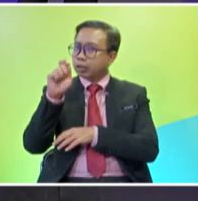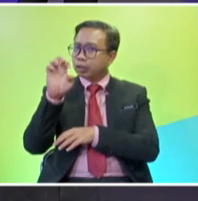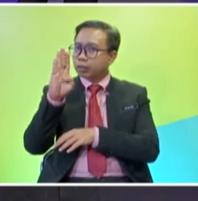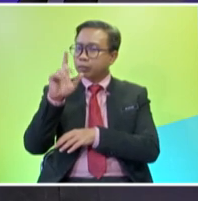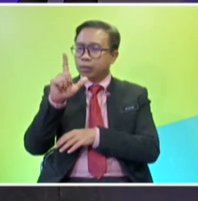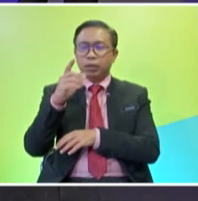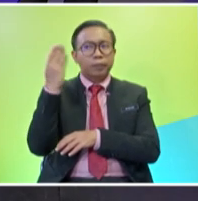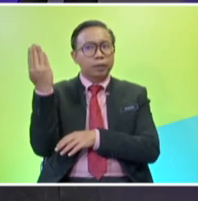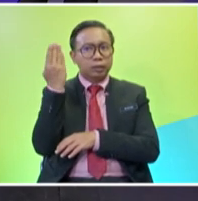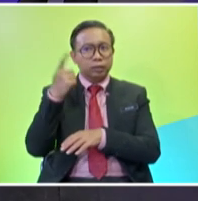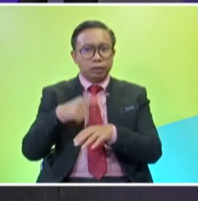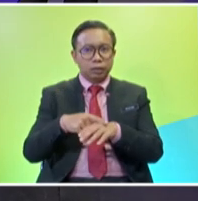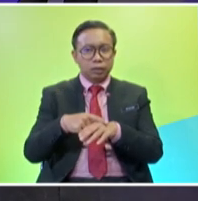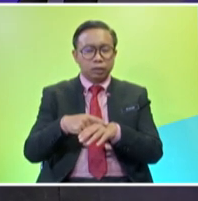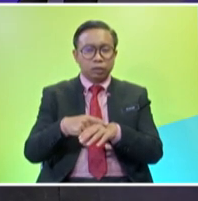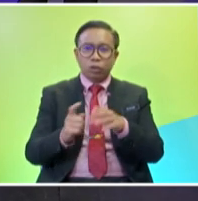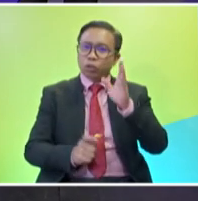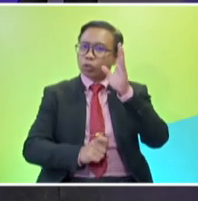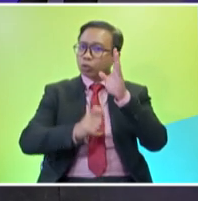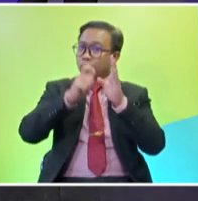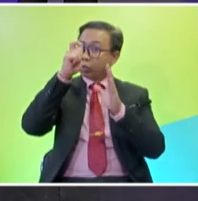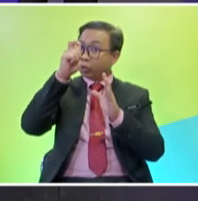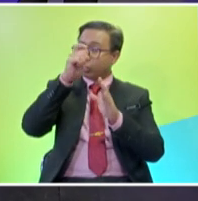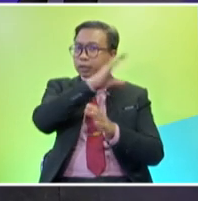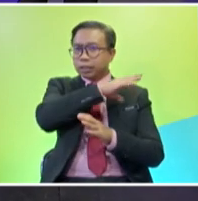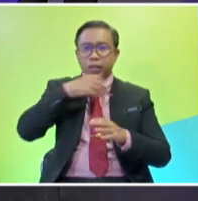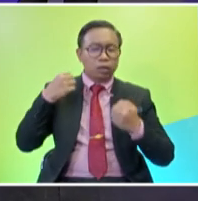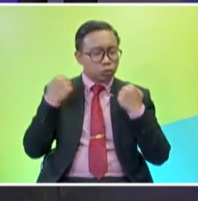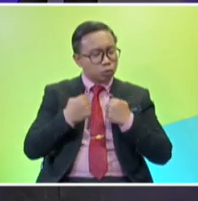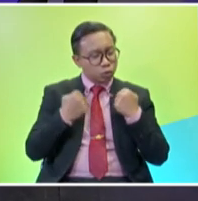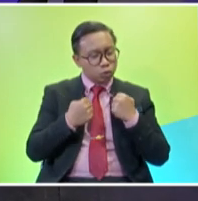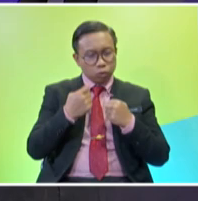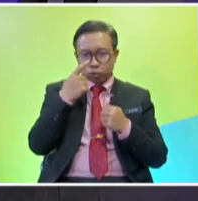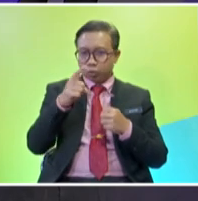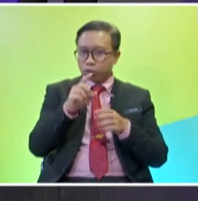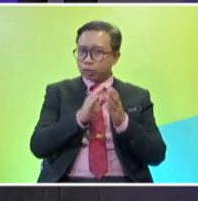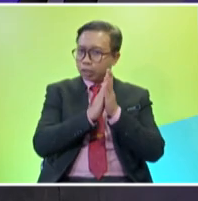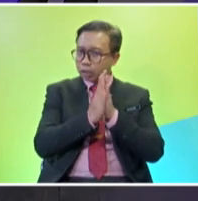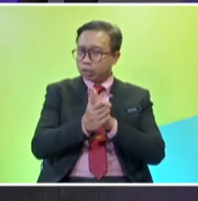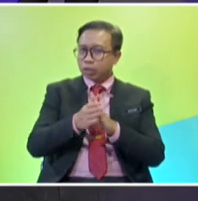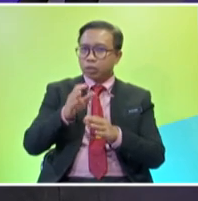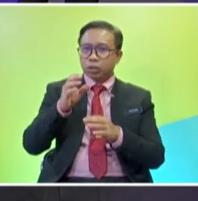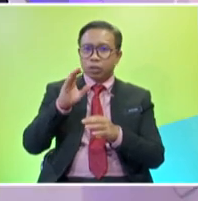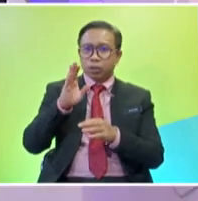berada di kawasan yang tinggi dan sejuk jadi dia menyesuaikan diri untuk mengelolakan Frost tadi